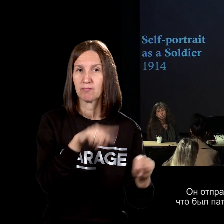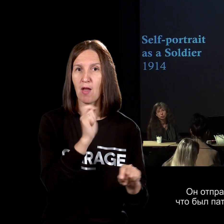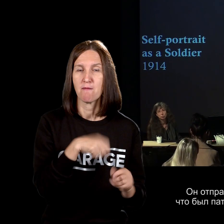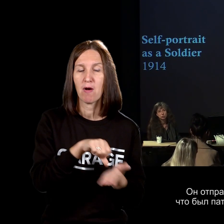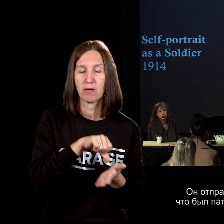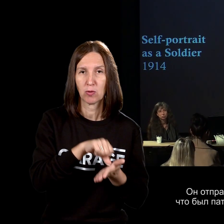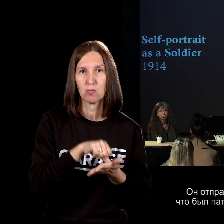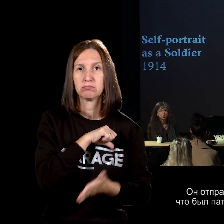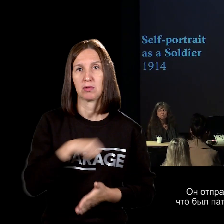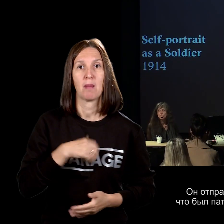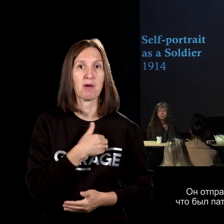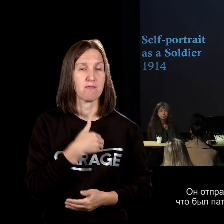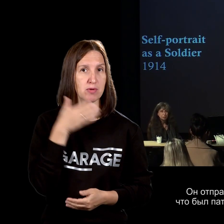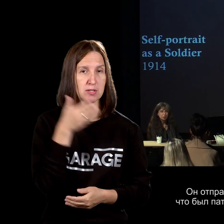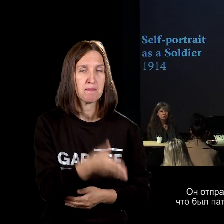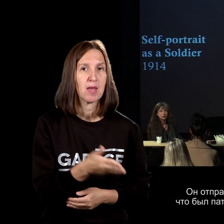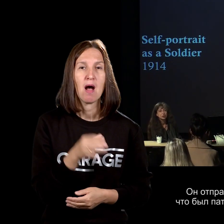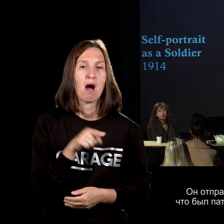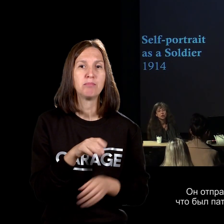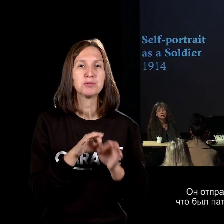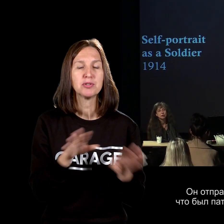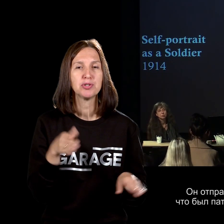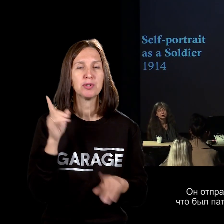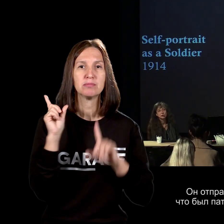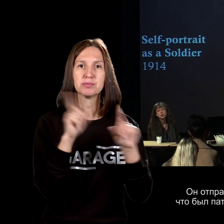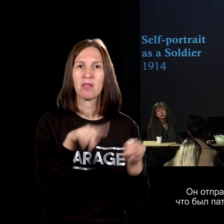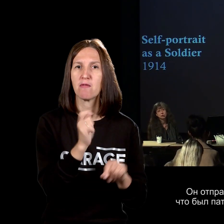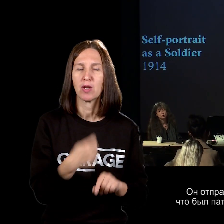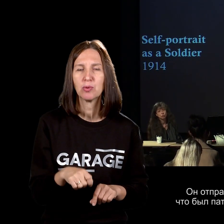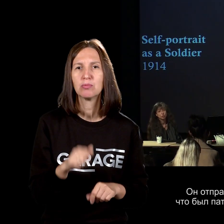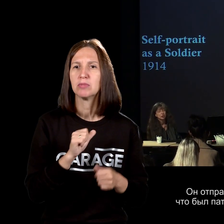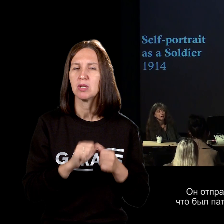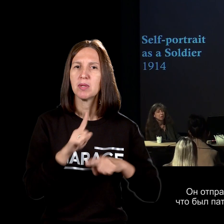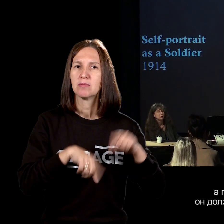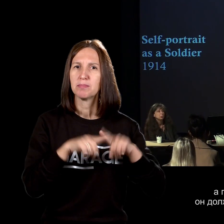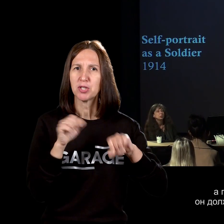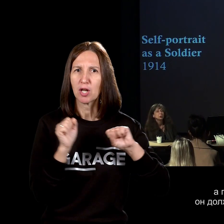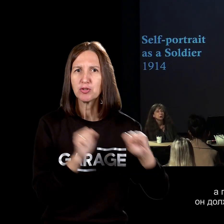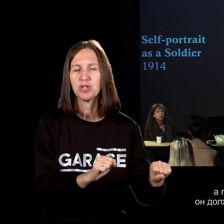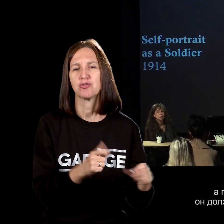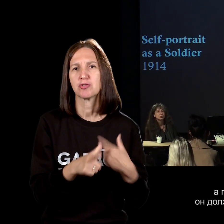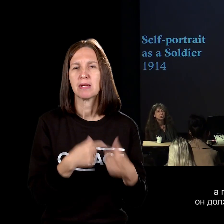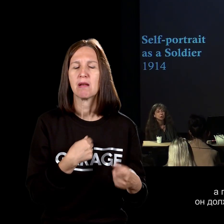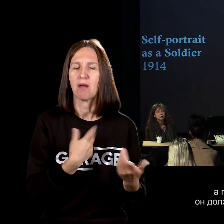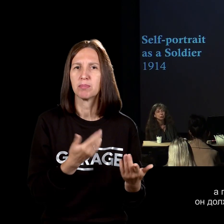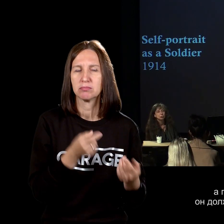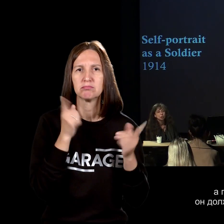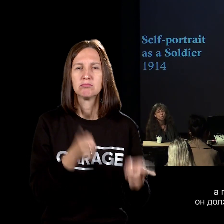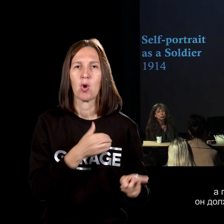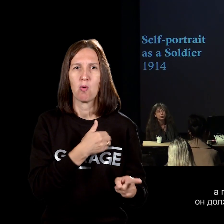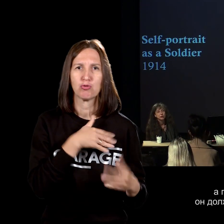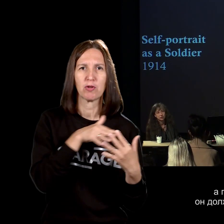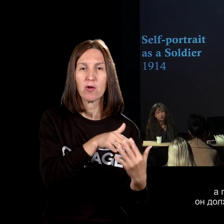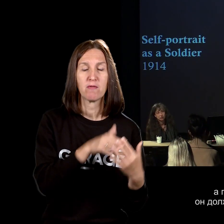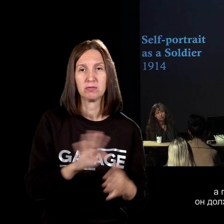потому, что он был там очень патриотически или милитаристически настроен, а потому что он считал, что как художник он